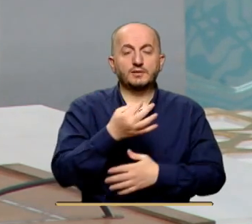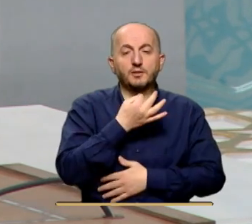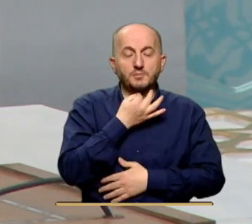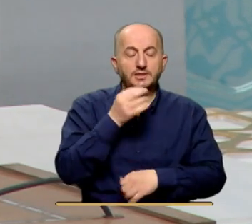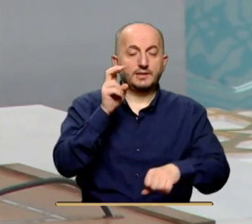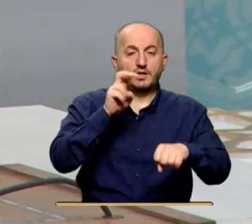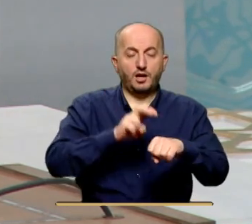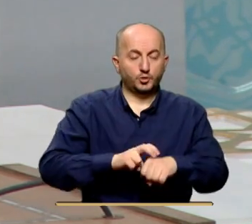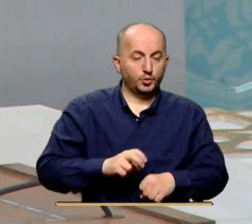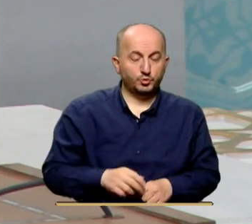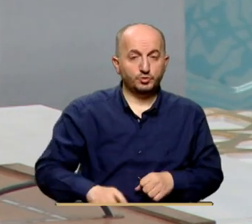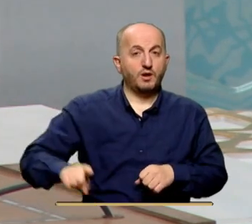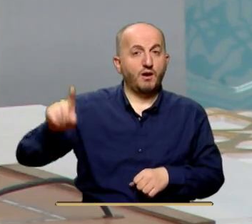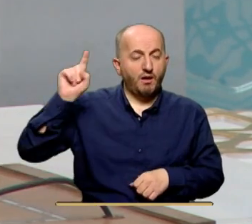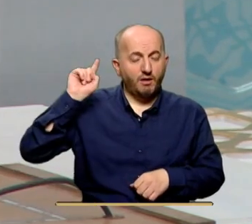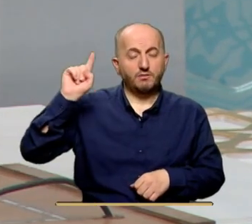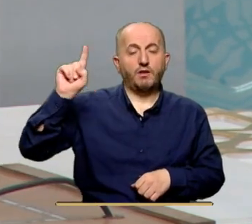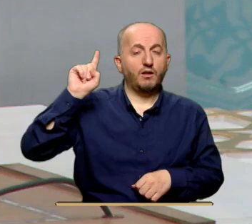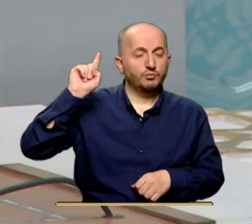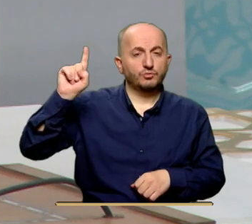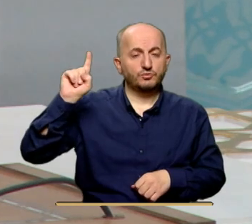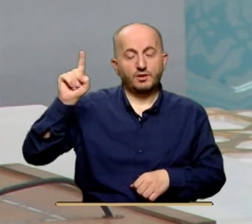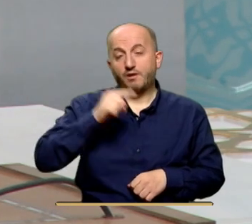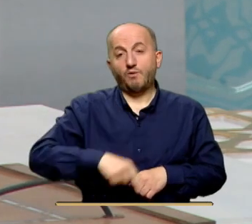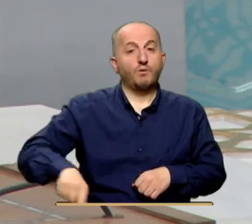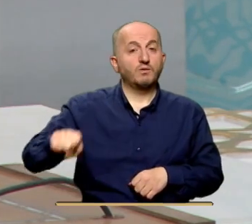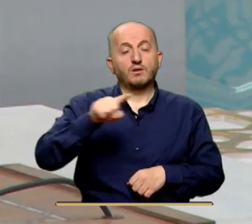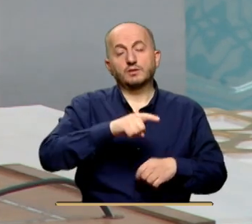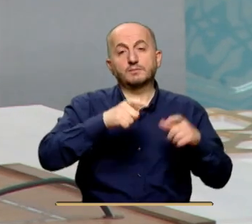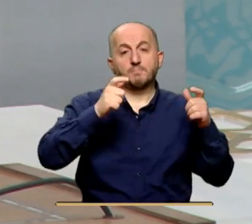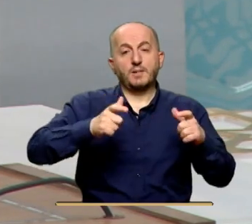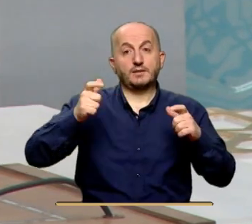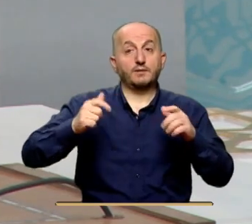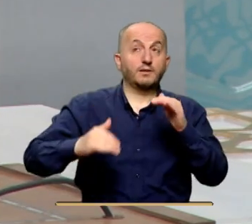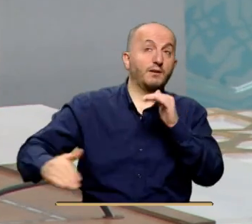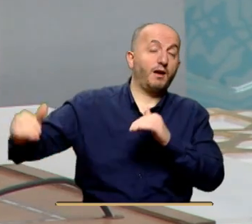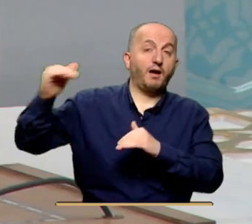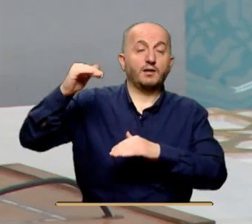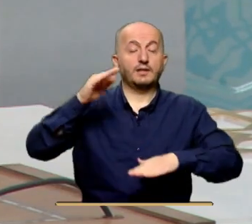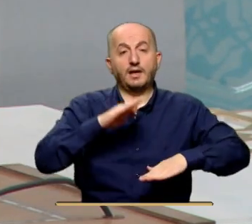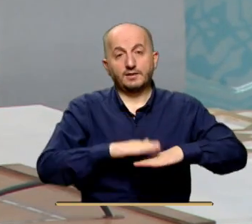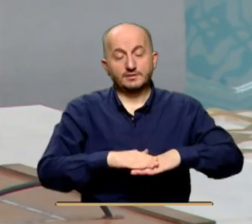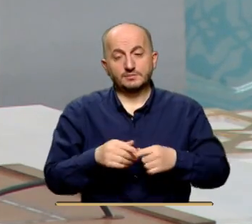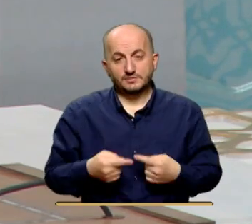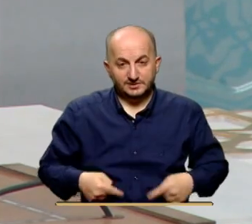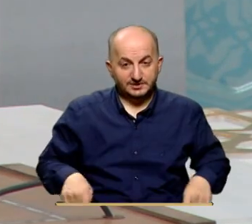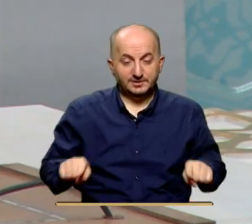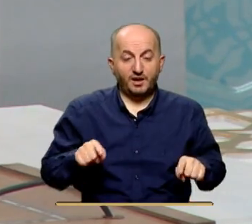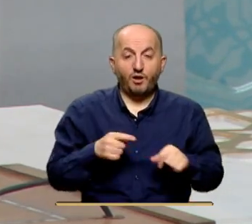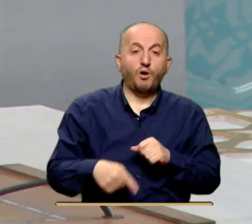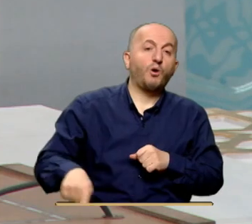minnetle anıyorum. Allahu Zülcelal onların mekanlarını âli eylesin. Bizi de